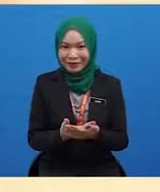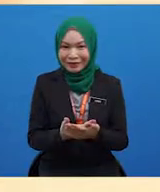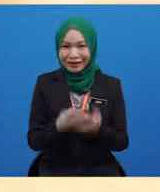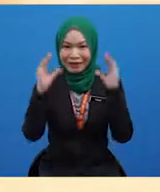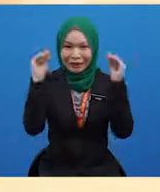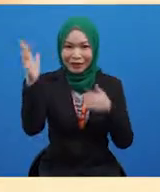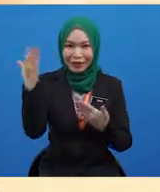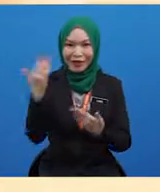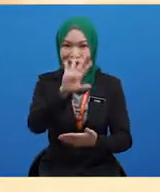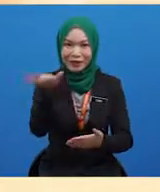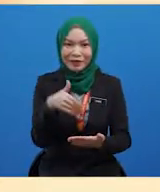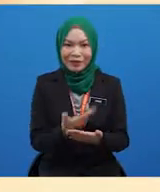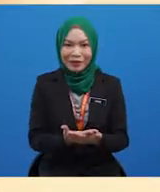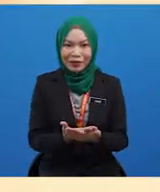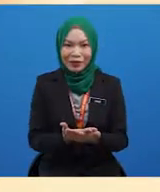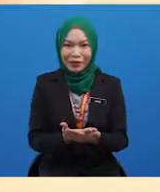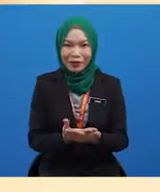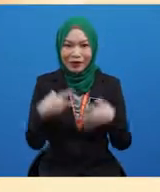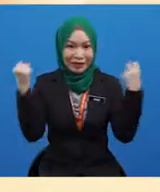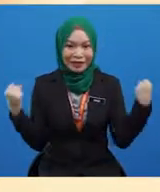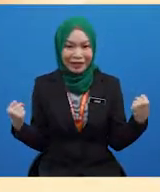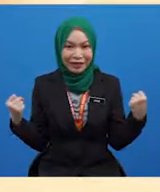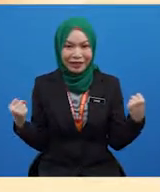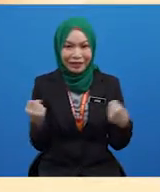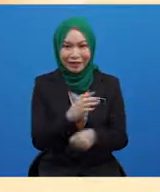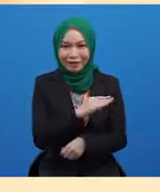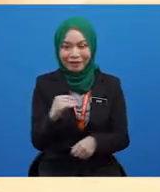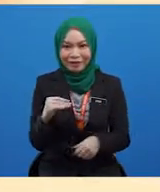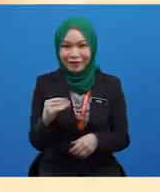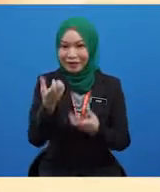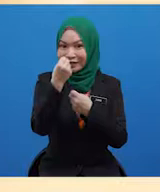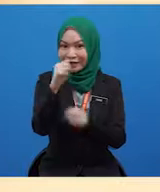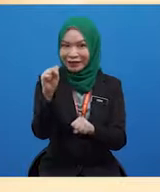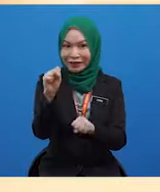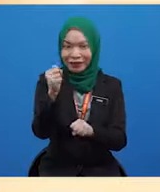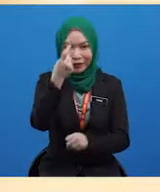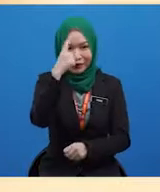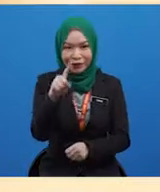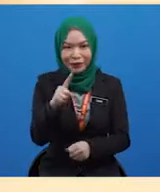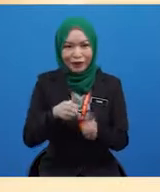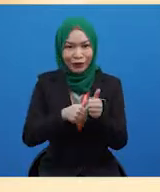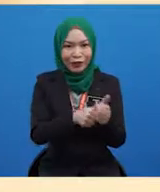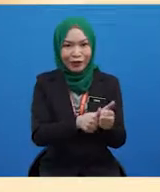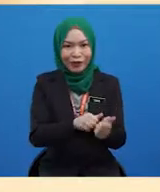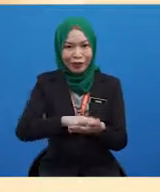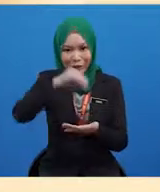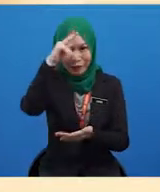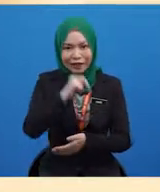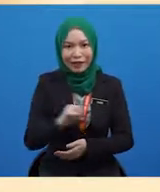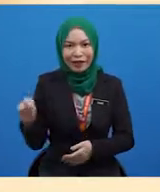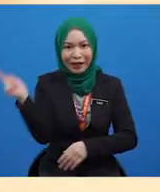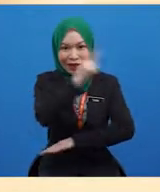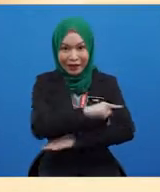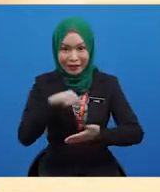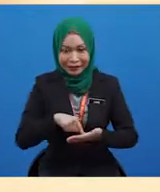Cikgu berharap agar semua pelajar berada dalam keadaan sihat dan sudah bersedia untuk mengikuti sesi pembelajaran kita